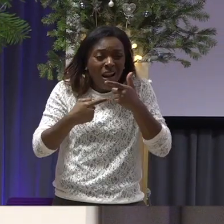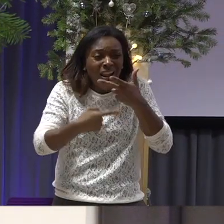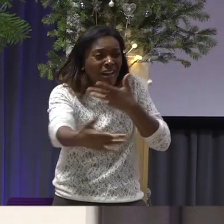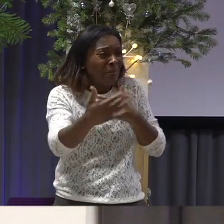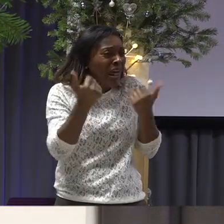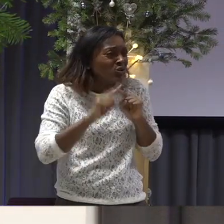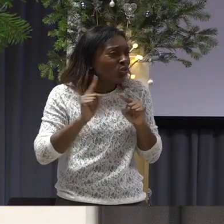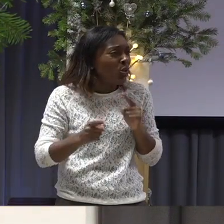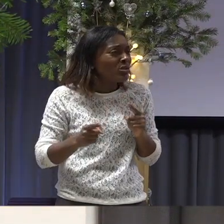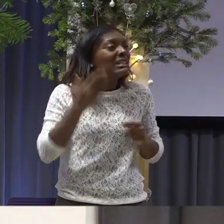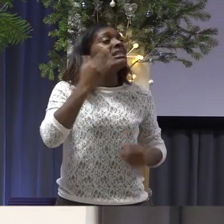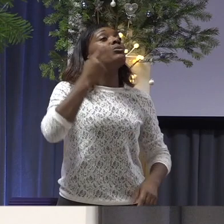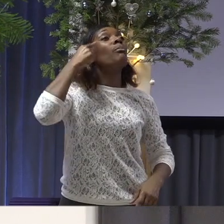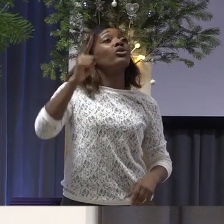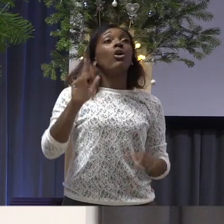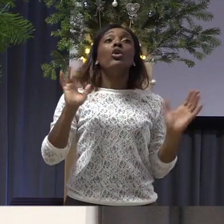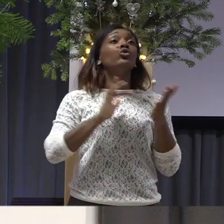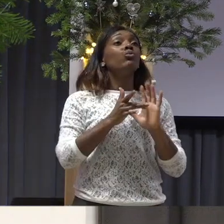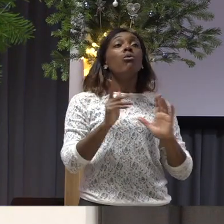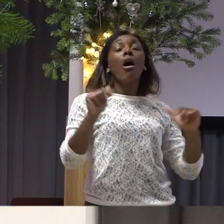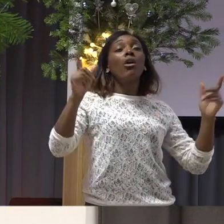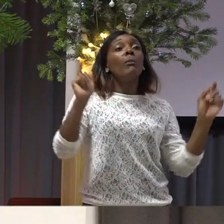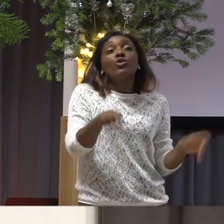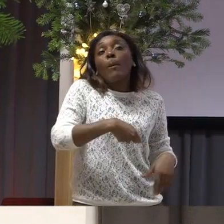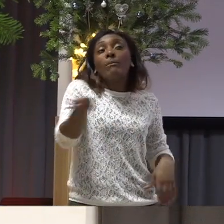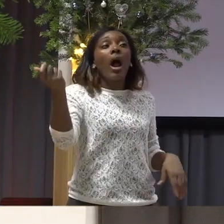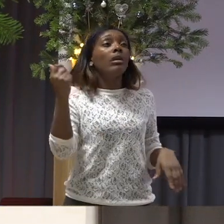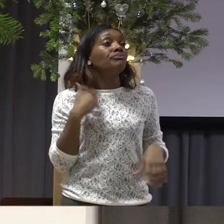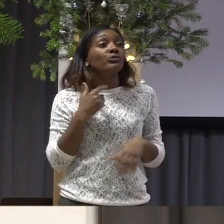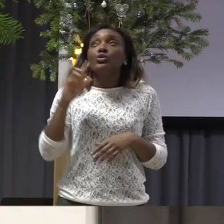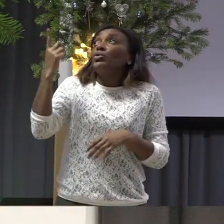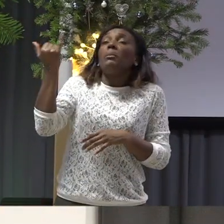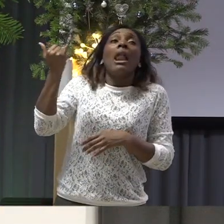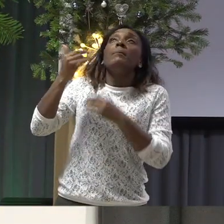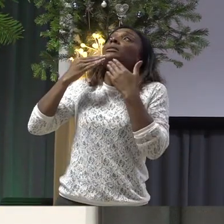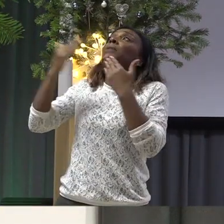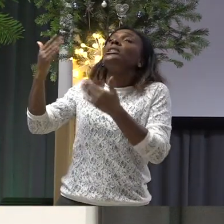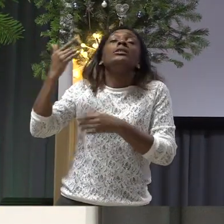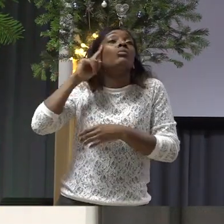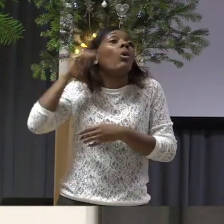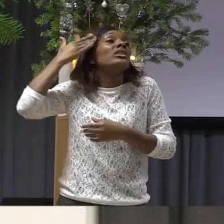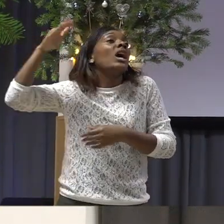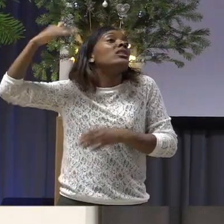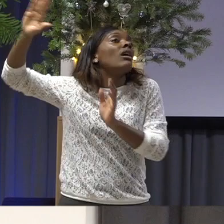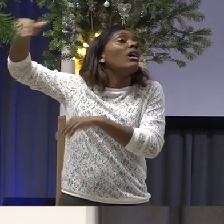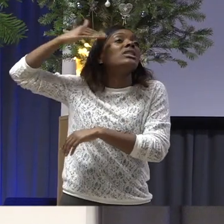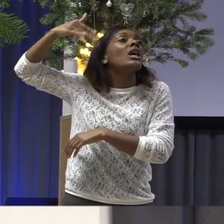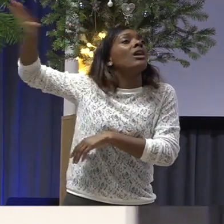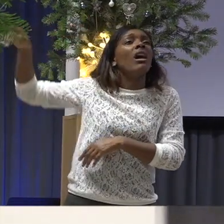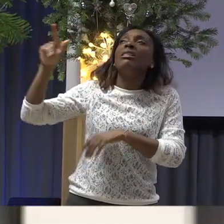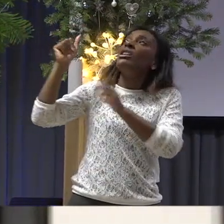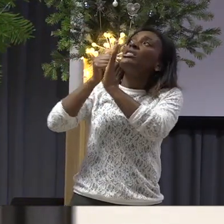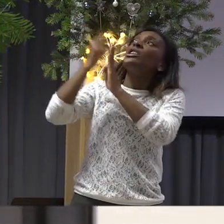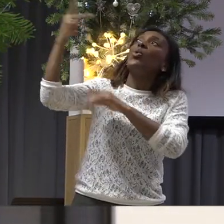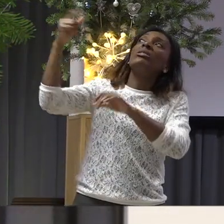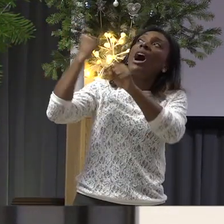considérez que tout est dû, alors là, il y a un vrai problème. De toute façon, il est là pour faire ça. Elle